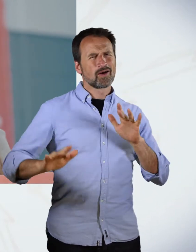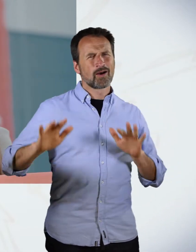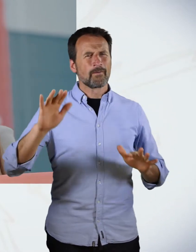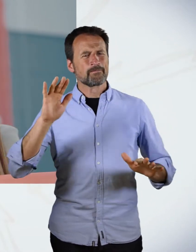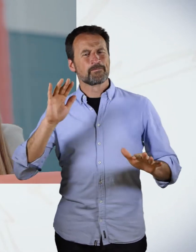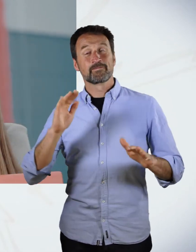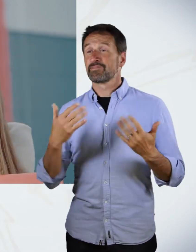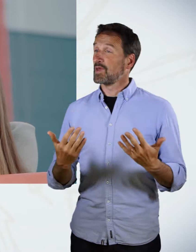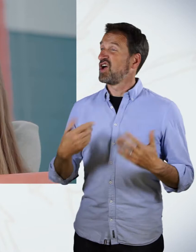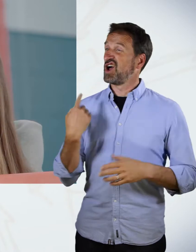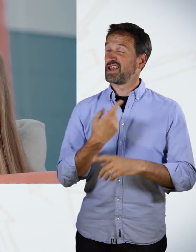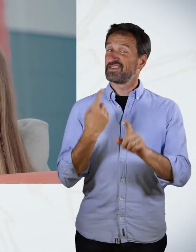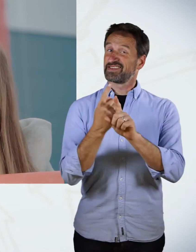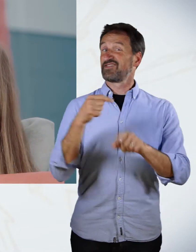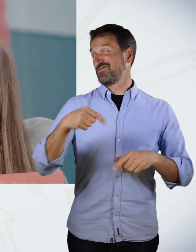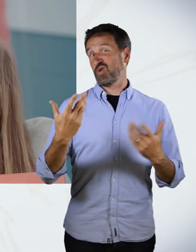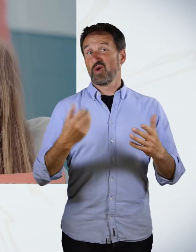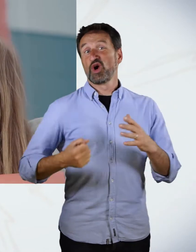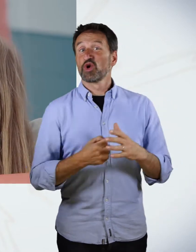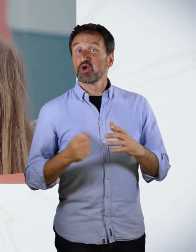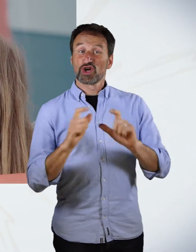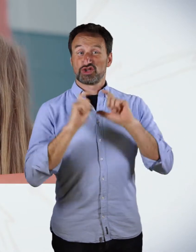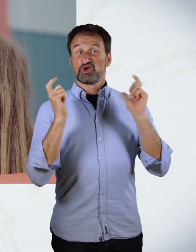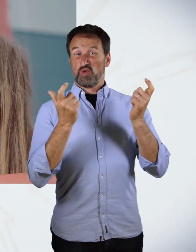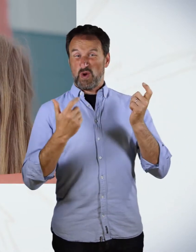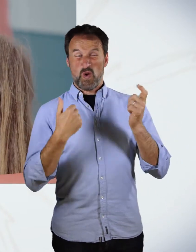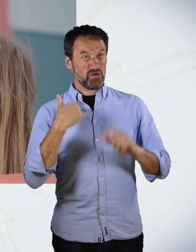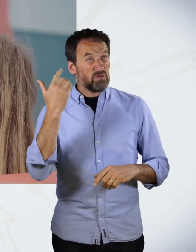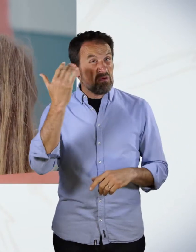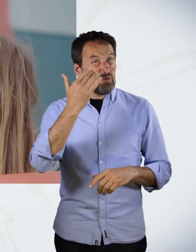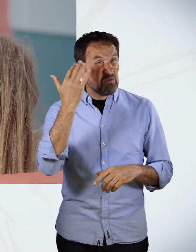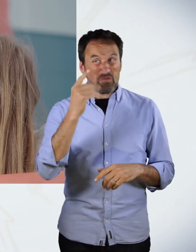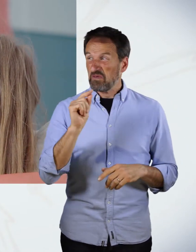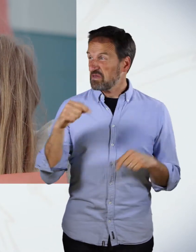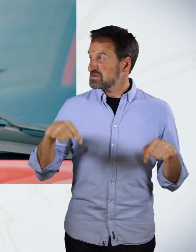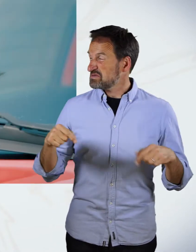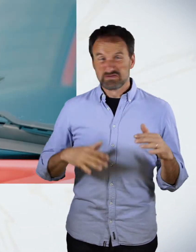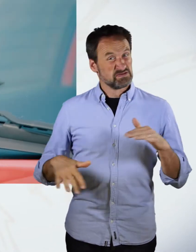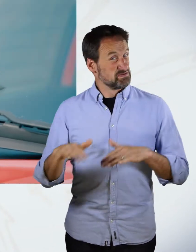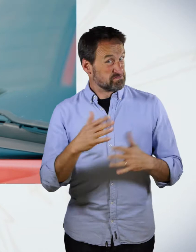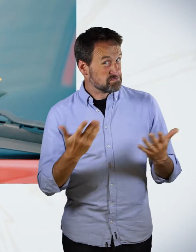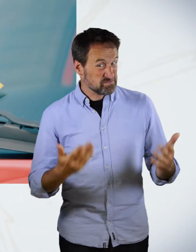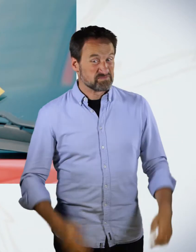Ja, wir haben uns ja heute beim Küchenstudio getroffen und natürlich war mein erster Gedanke, was kann mich denn heute hier erwarten?